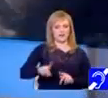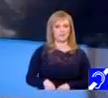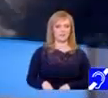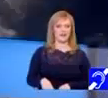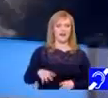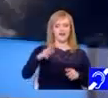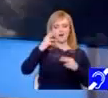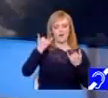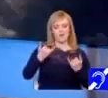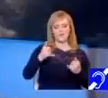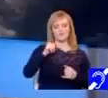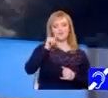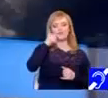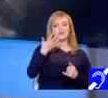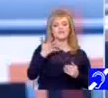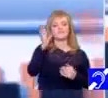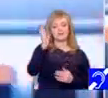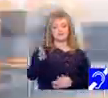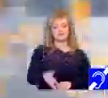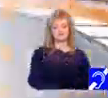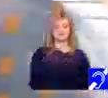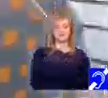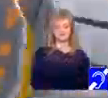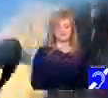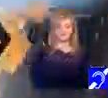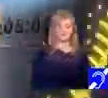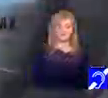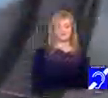Pe final să vedem cum va fi vremea mâine.